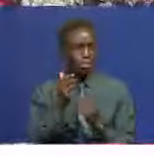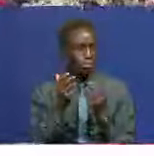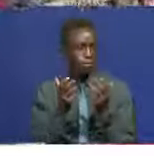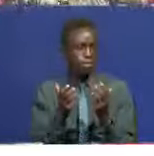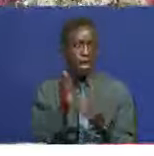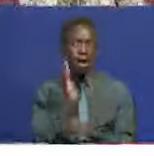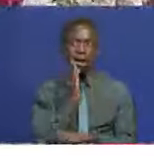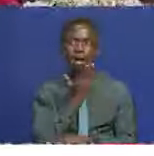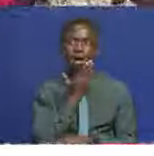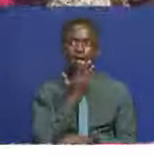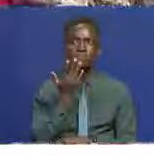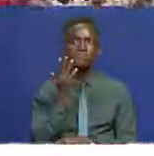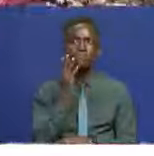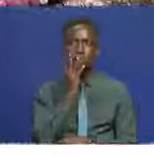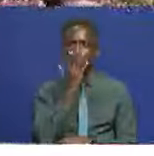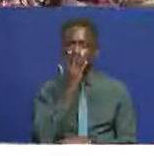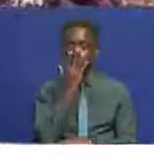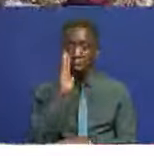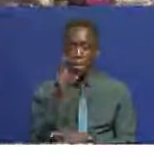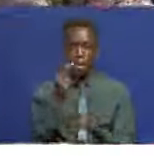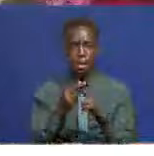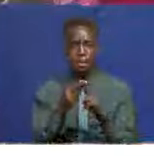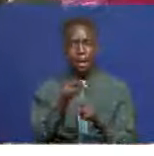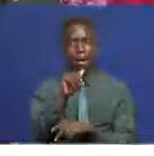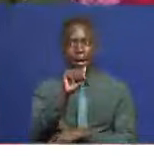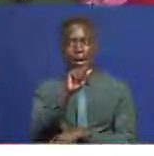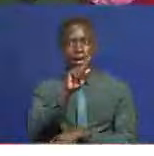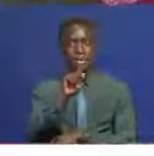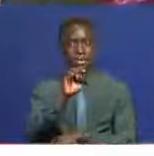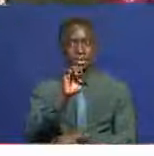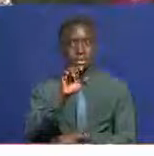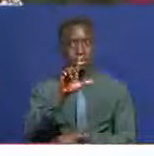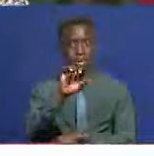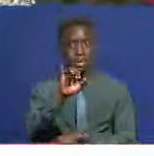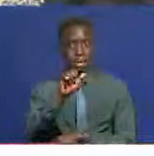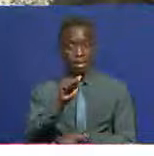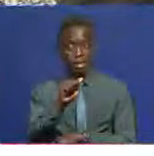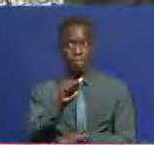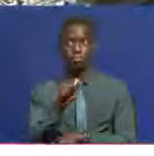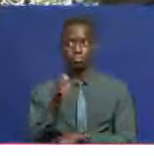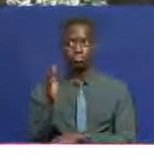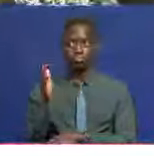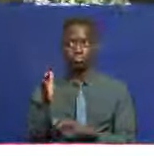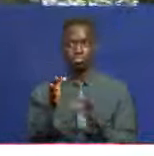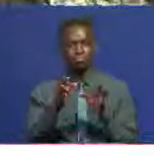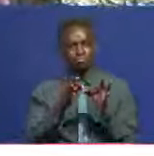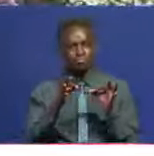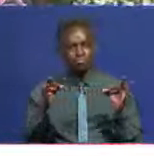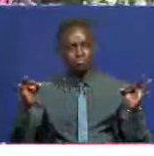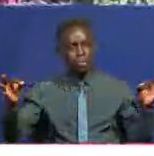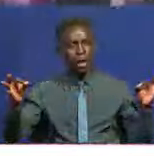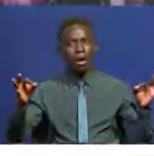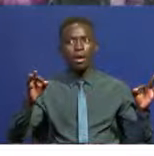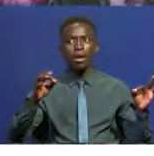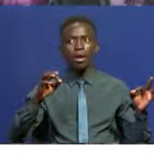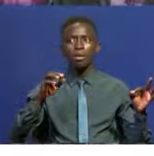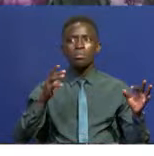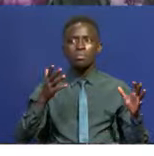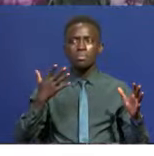azalea, kwani rangi hizi huwa kwenye eneo la hadi maili 100 na kupata jina la